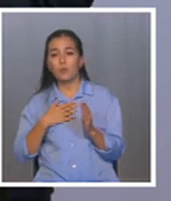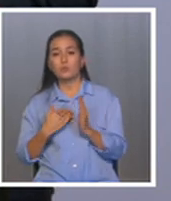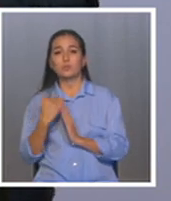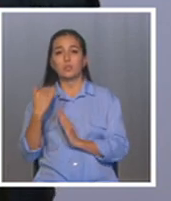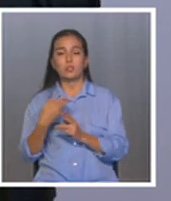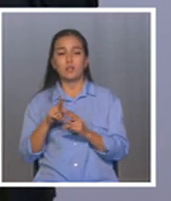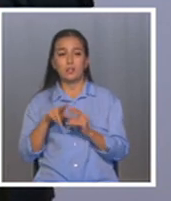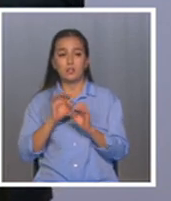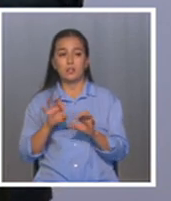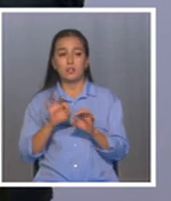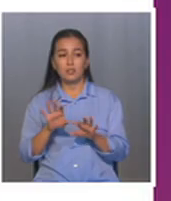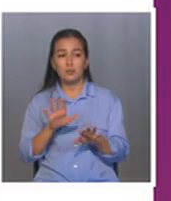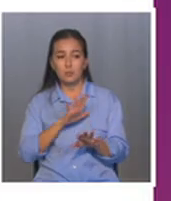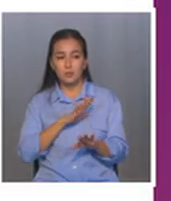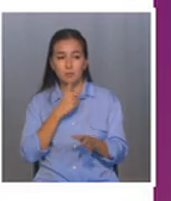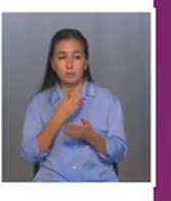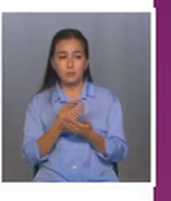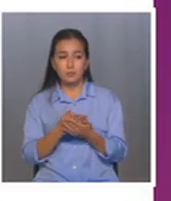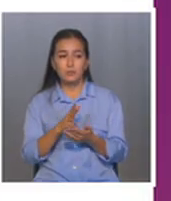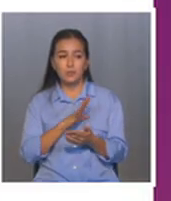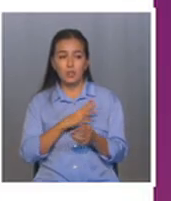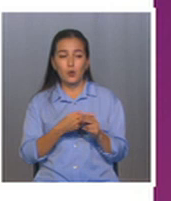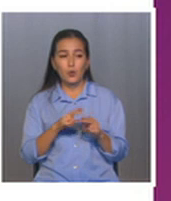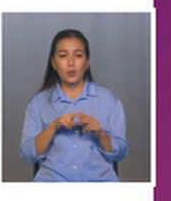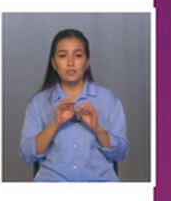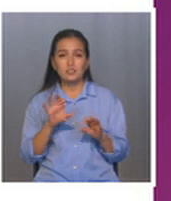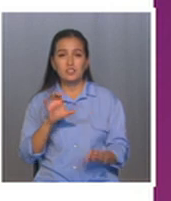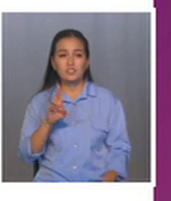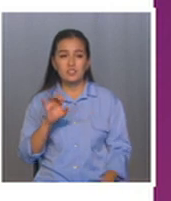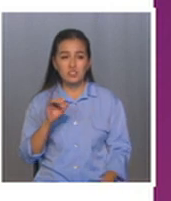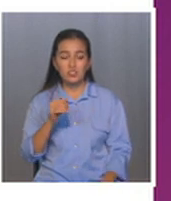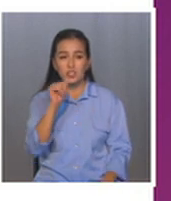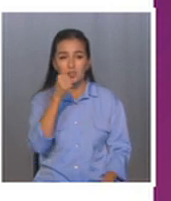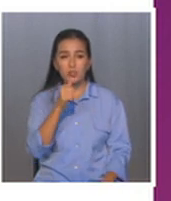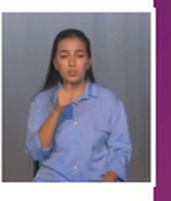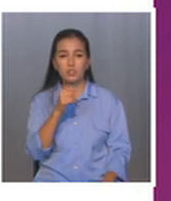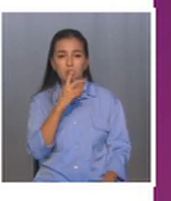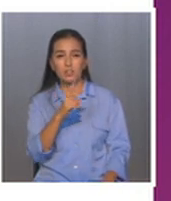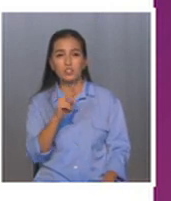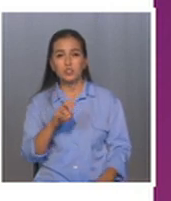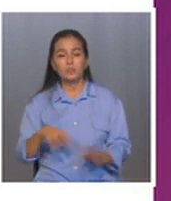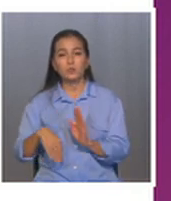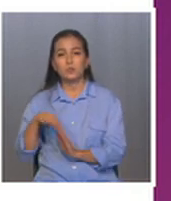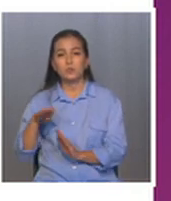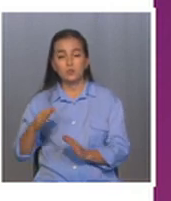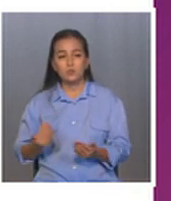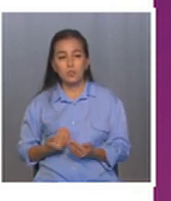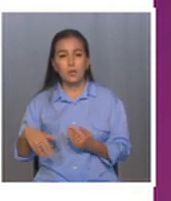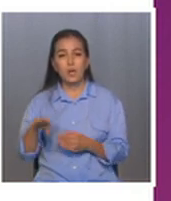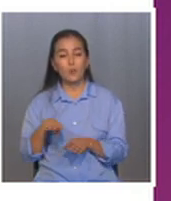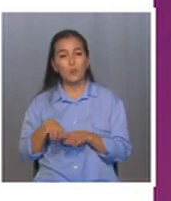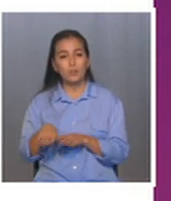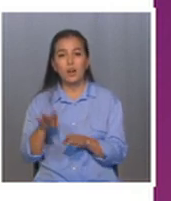айтып көрсеткен болатын. Оның сөзі бойынша скифтер гректерден жақсырақ тұрады, өйткені оларда барлығы ортақ,